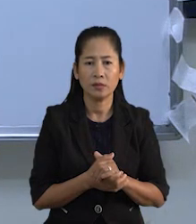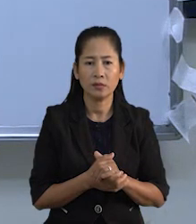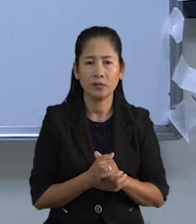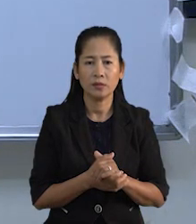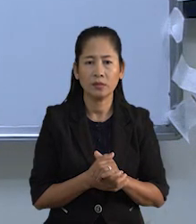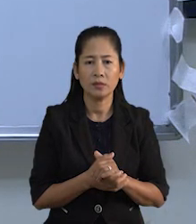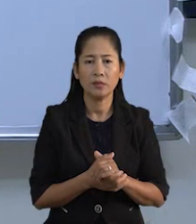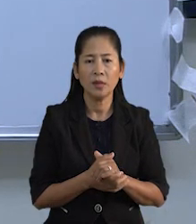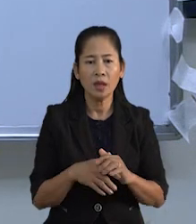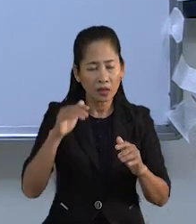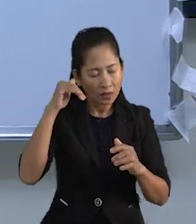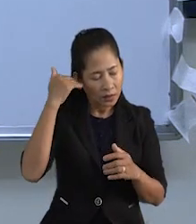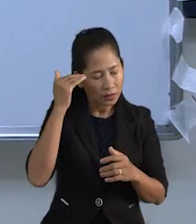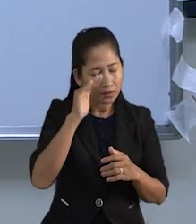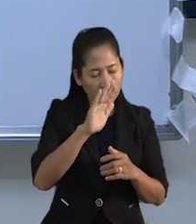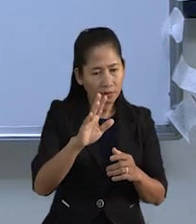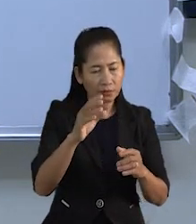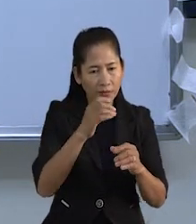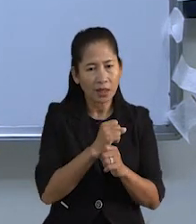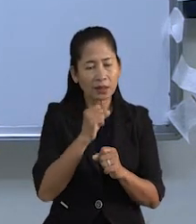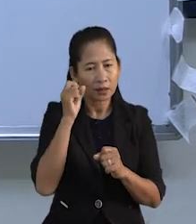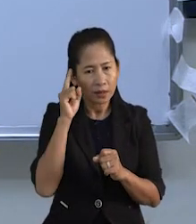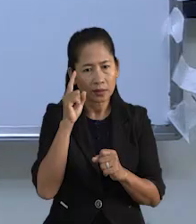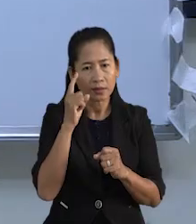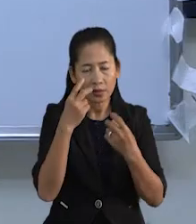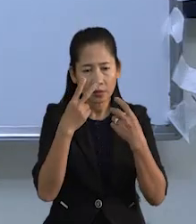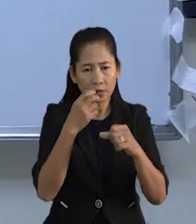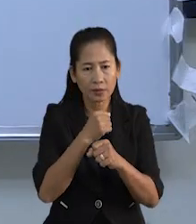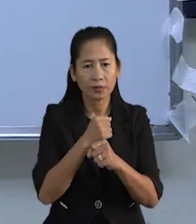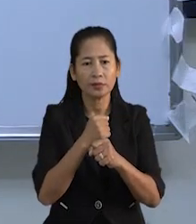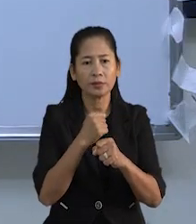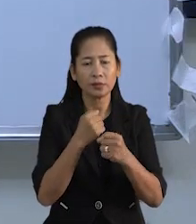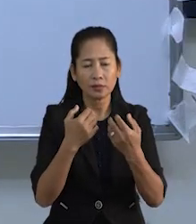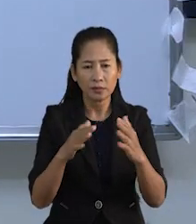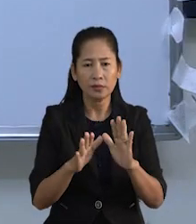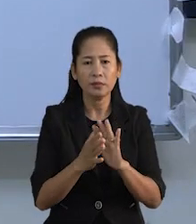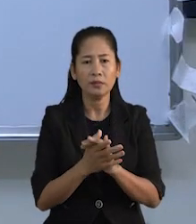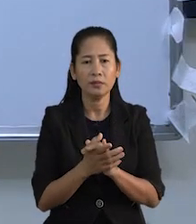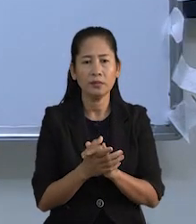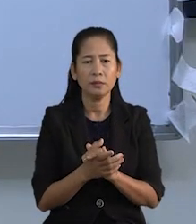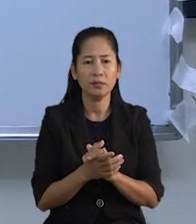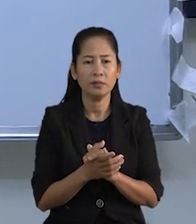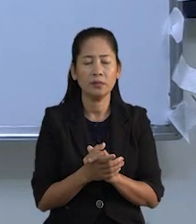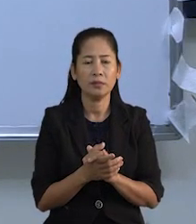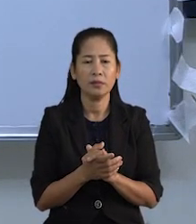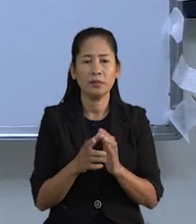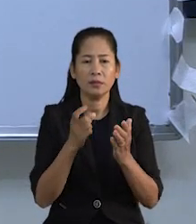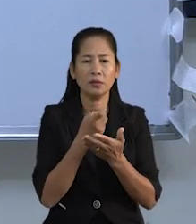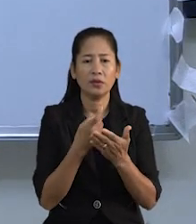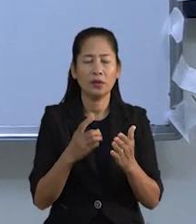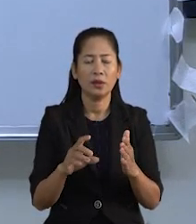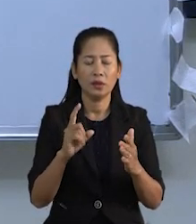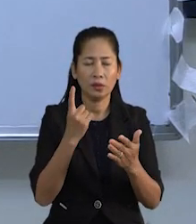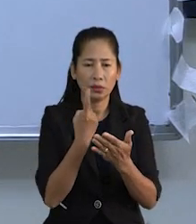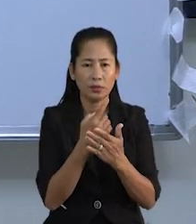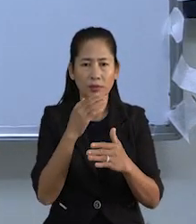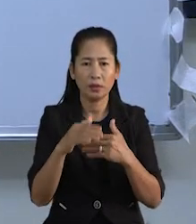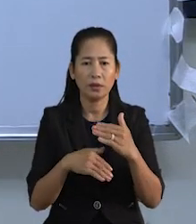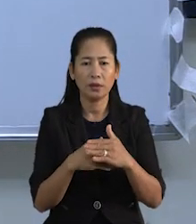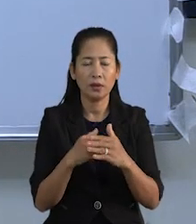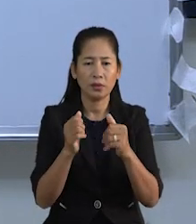បាទលោកគ្រូសង្ឃឹមថាកូនបានណាធ្វើកិច្ចការនេះរួចរាល់ហើយណាដូច្នេះយើងចូលរួមទាំង